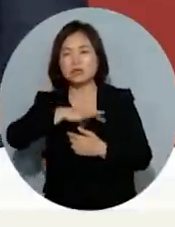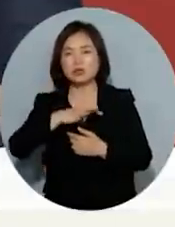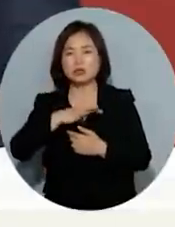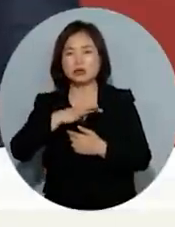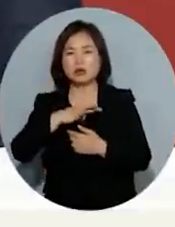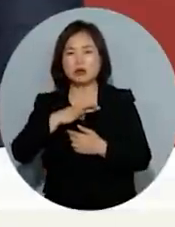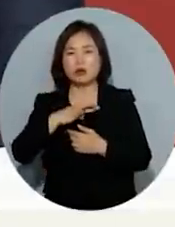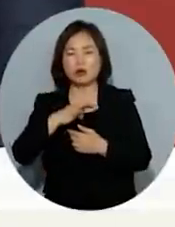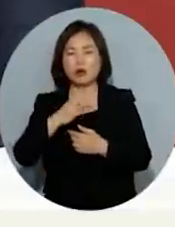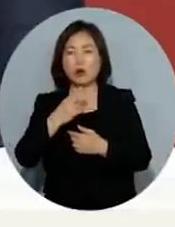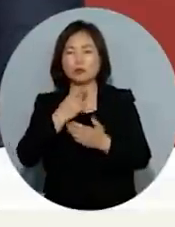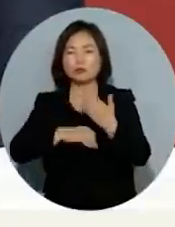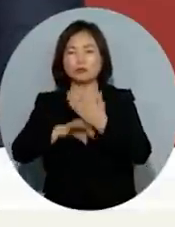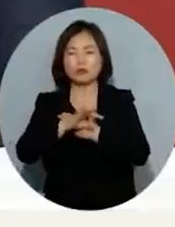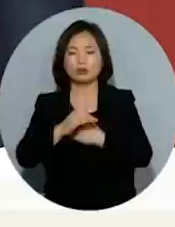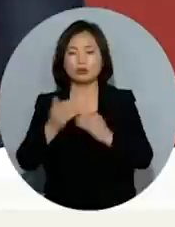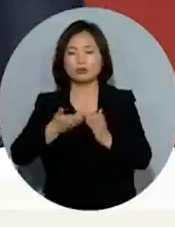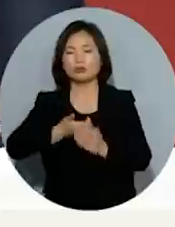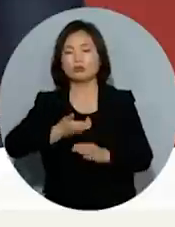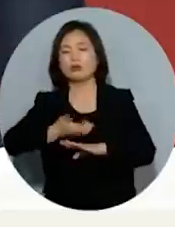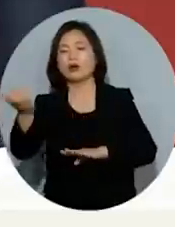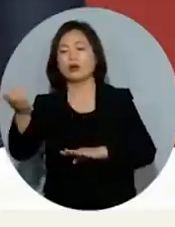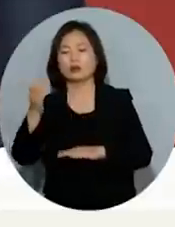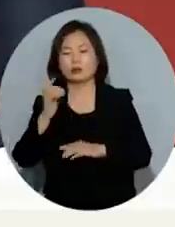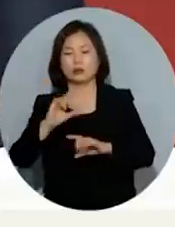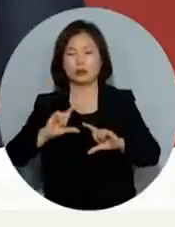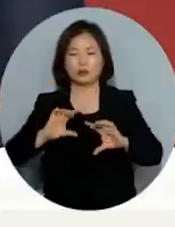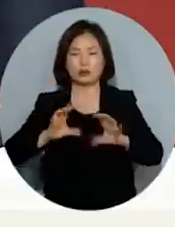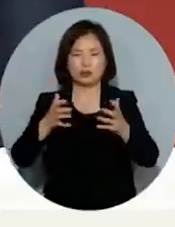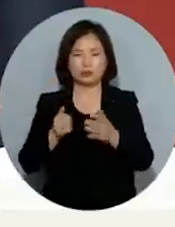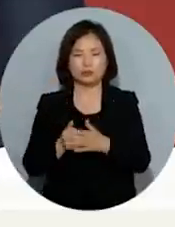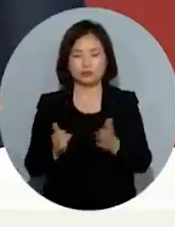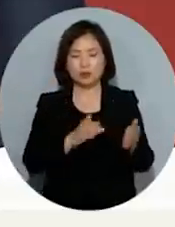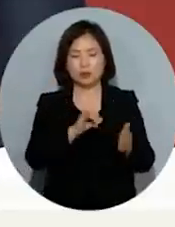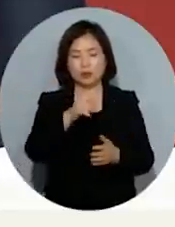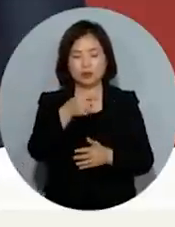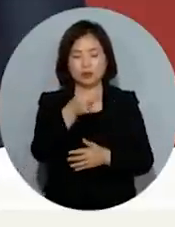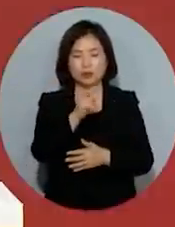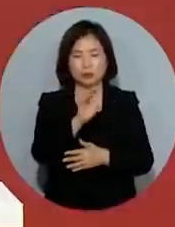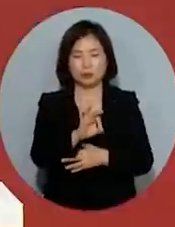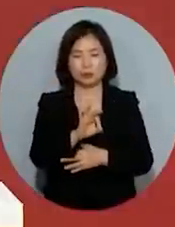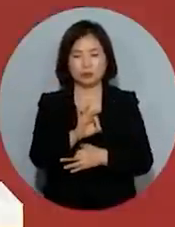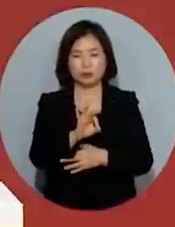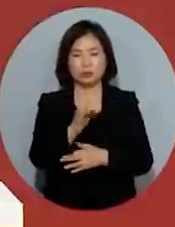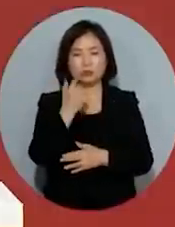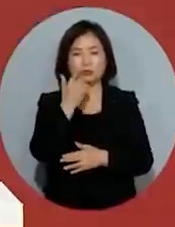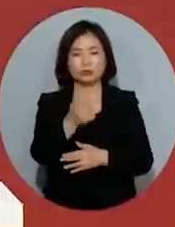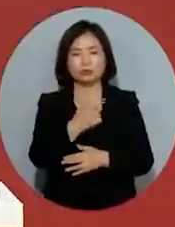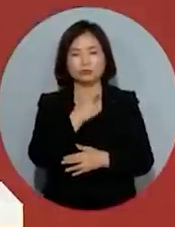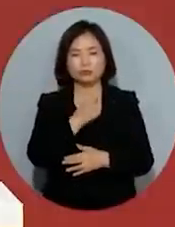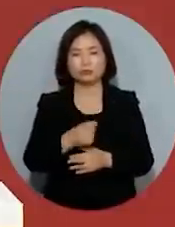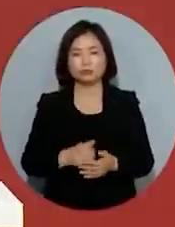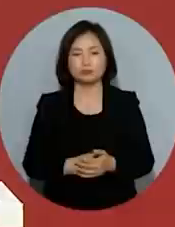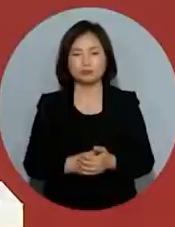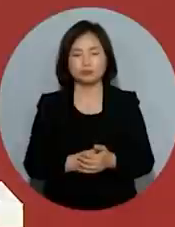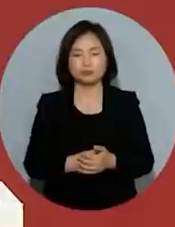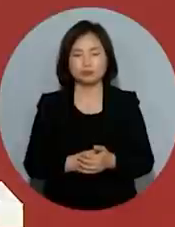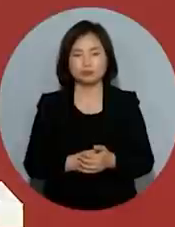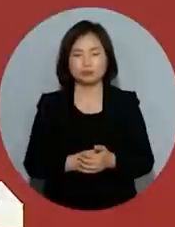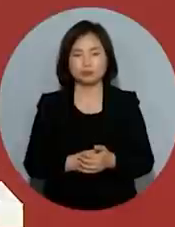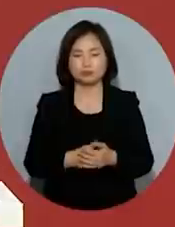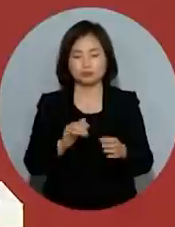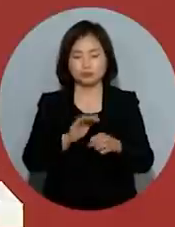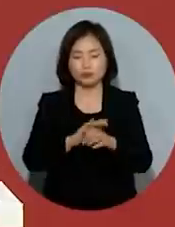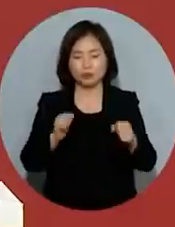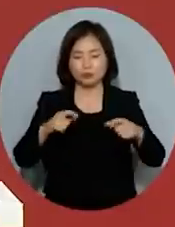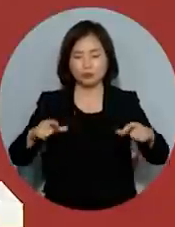되면 언제나 철수하는 나라입니다. 원희룡 후보님. 네. 그 지금 경북은 이